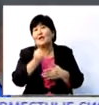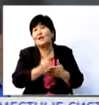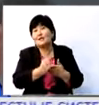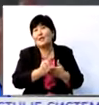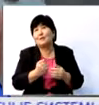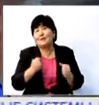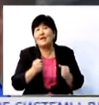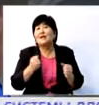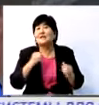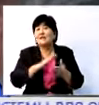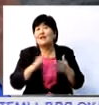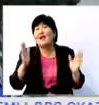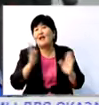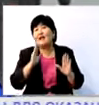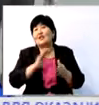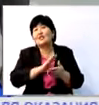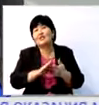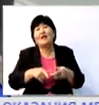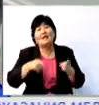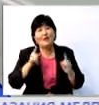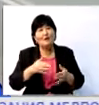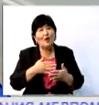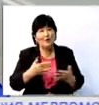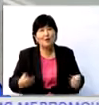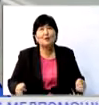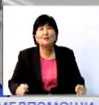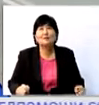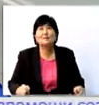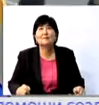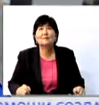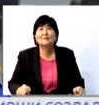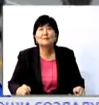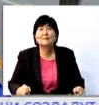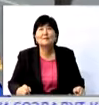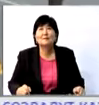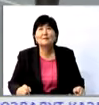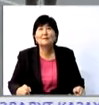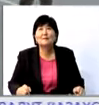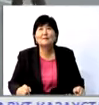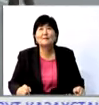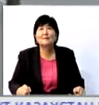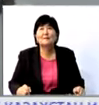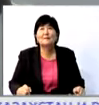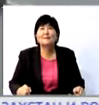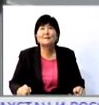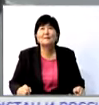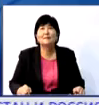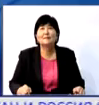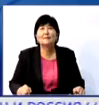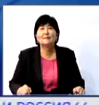зиму свежих, экологически чистых и натуральных продуктов. Алина Паражан, Альбек Жаханов, Бауыржан Хожамуратов, Канат Махамбетов, телеканал